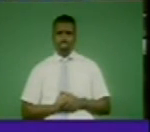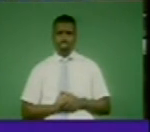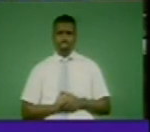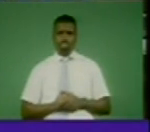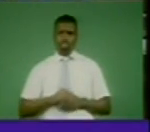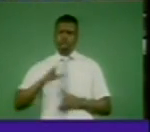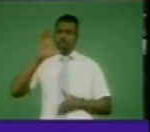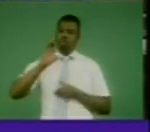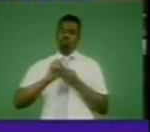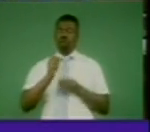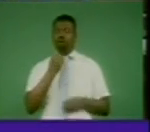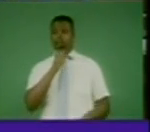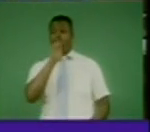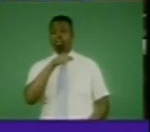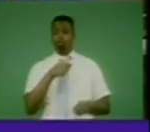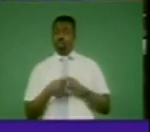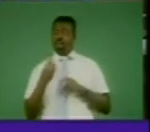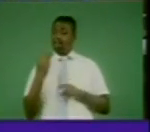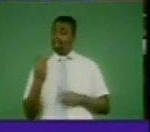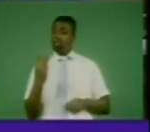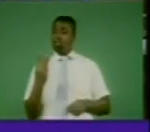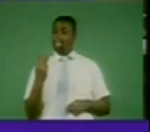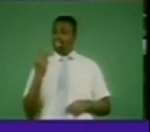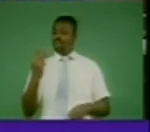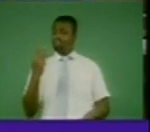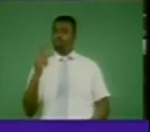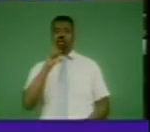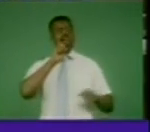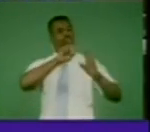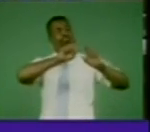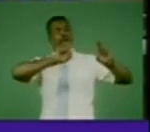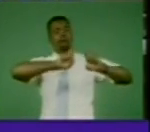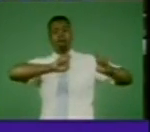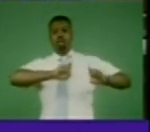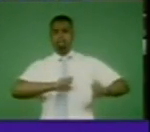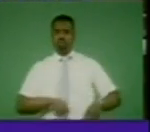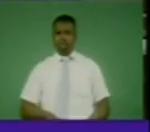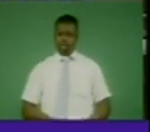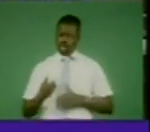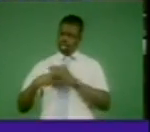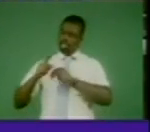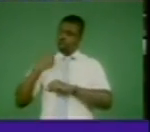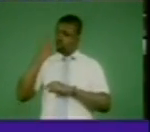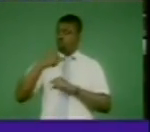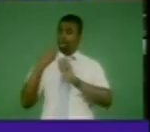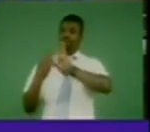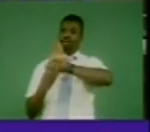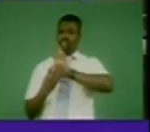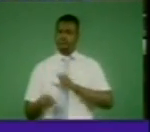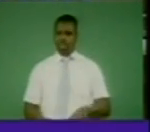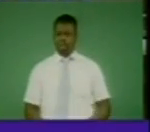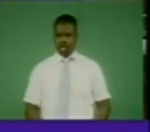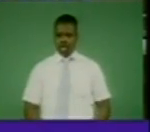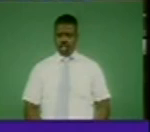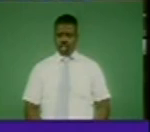jumla ya kura za ndio ni 332 kwenye kila ibara kwenye sura ya 9. Mheshimiwa